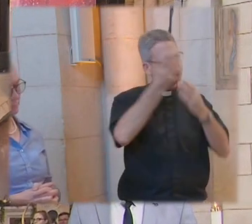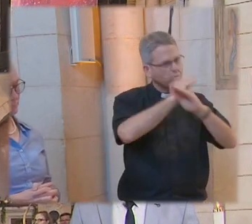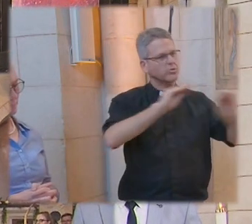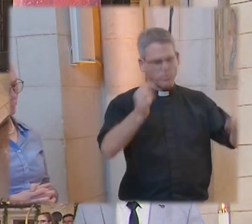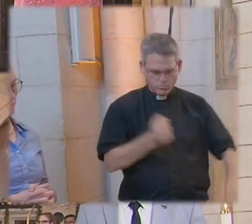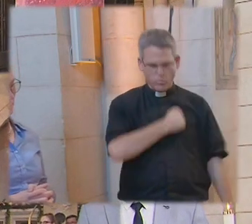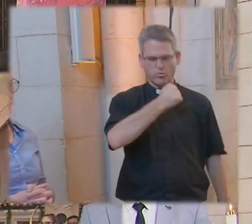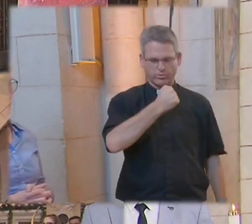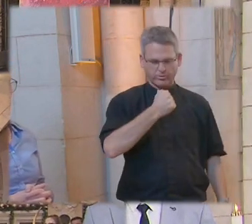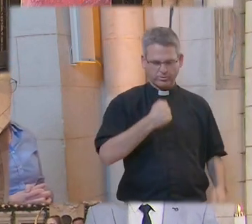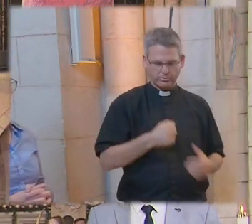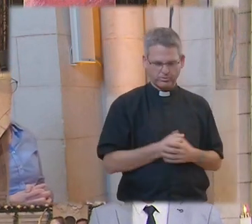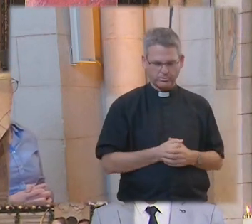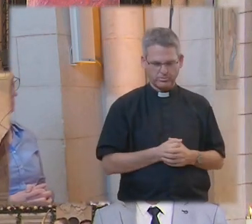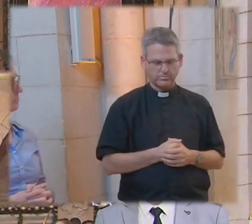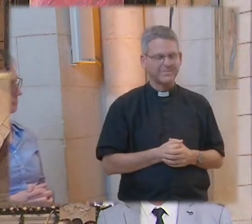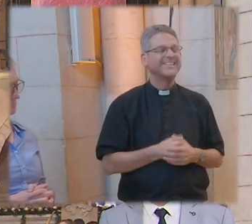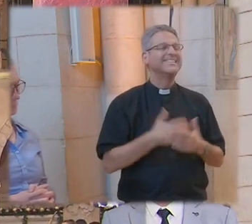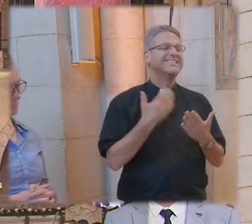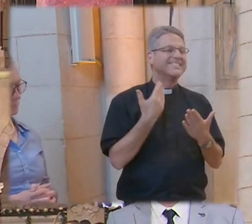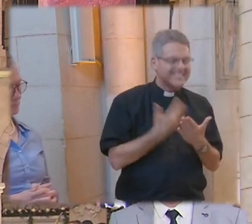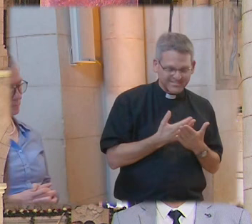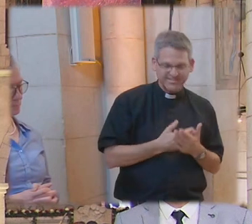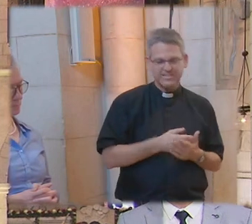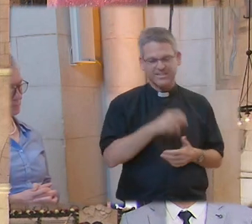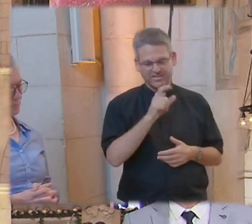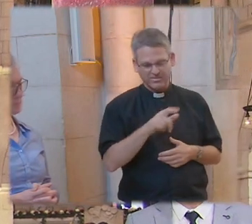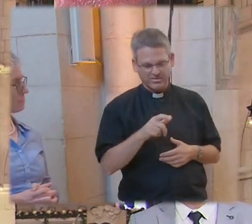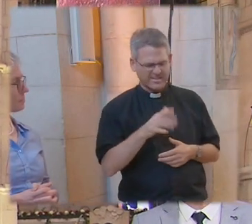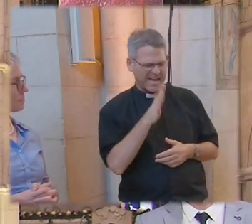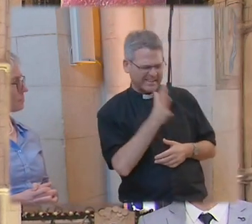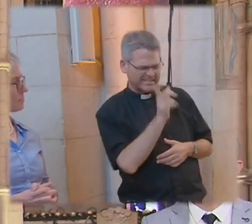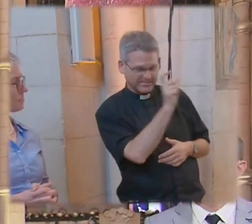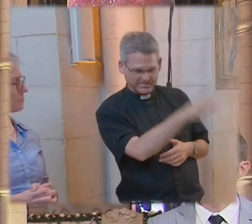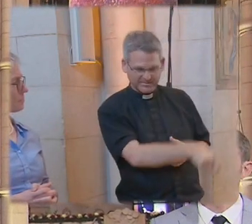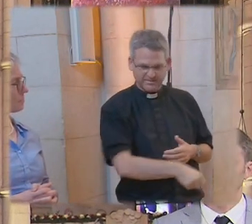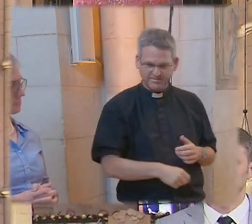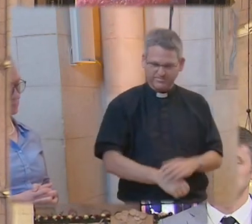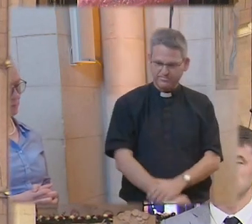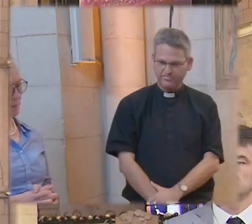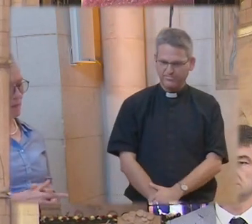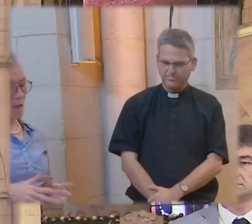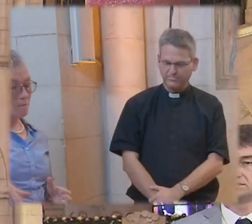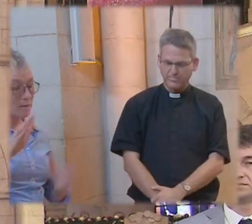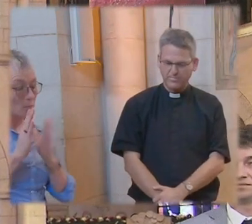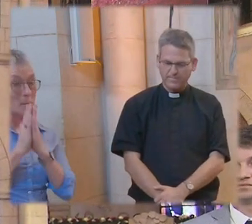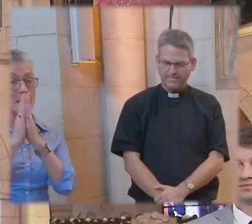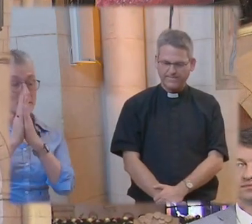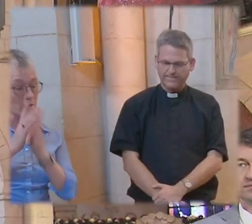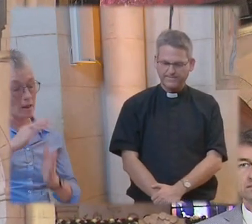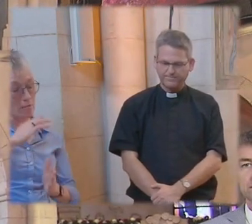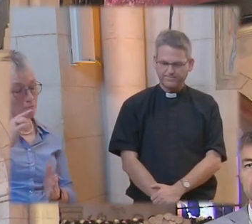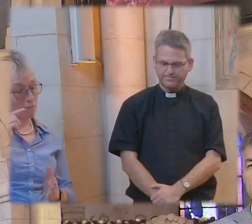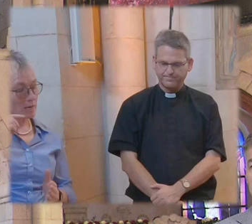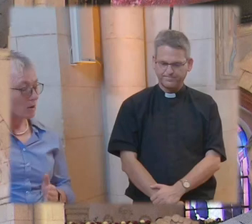das christliche Menschenbild verkündet. Wir beten für alle Frauen und Männer, die